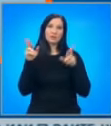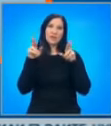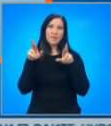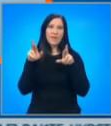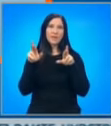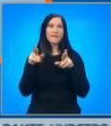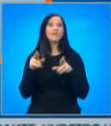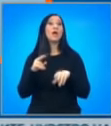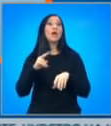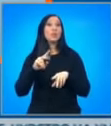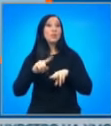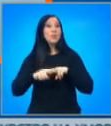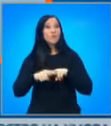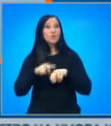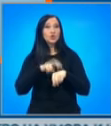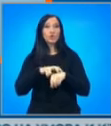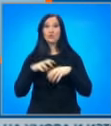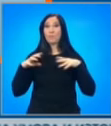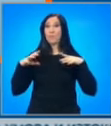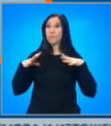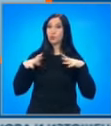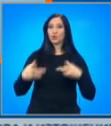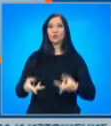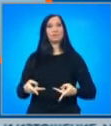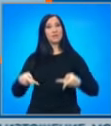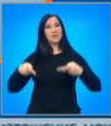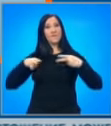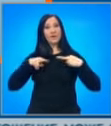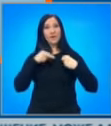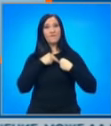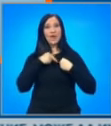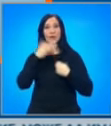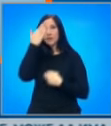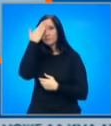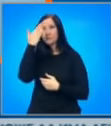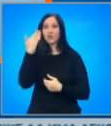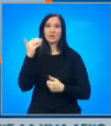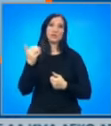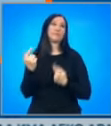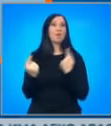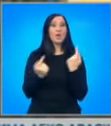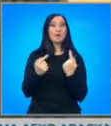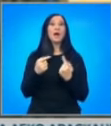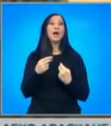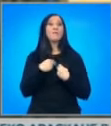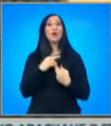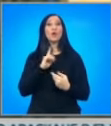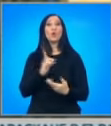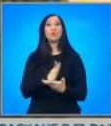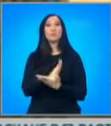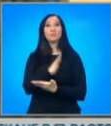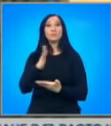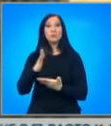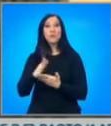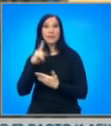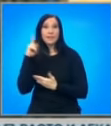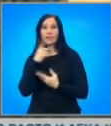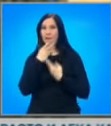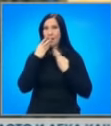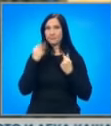надяват Новак Джокович да си почине и да си върне вярата в честната игра, вяра, която през последните дни му е